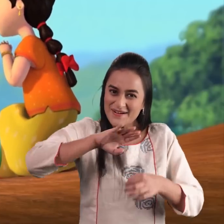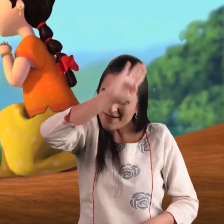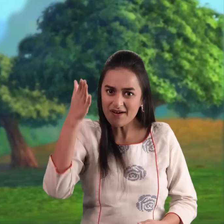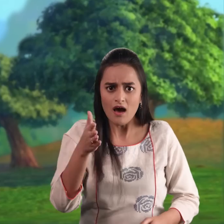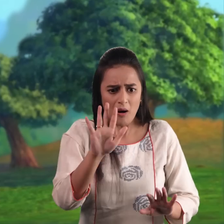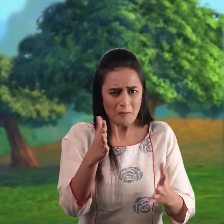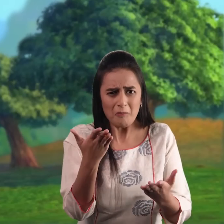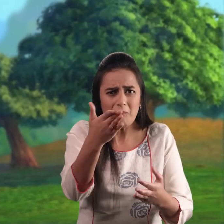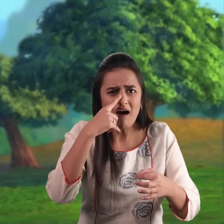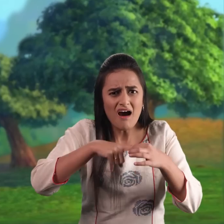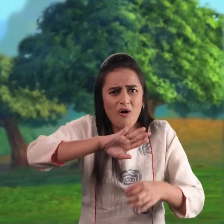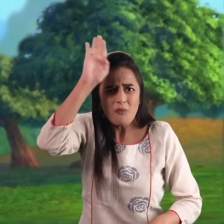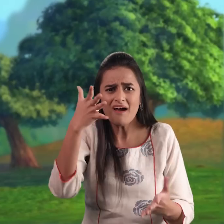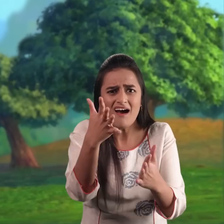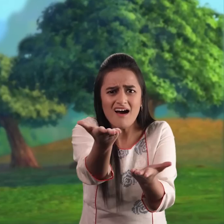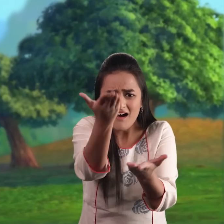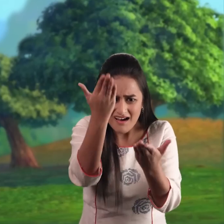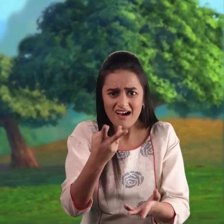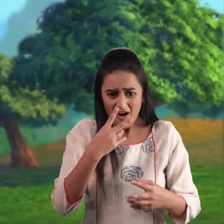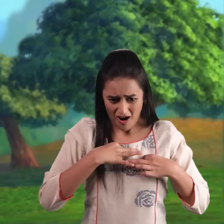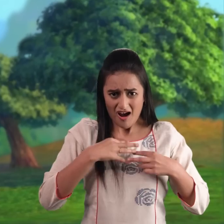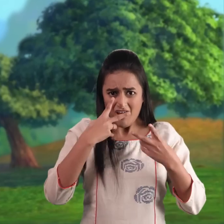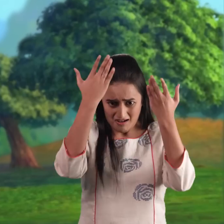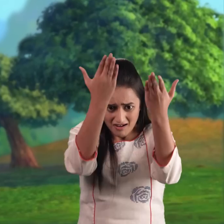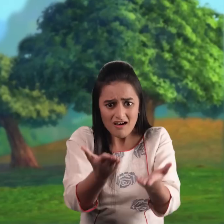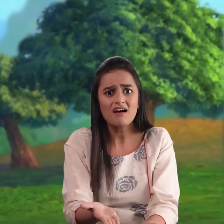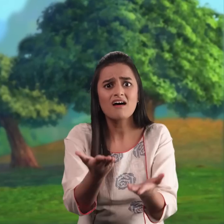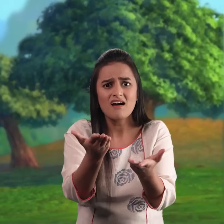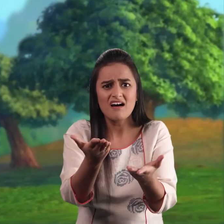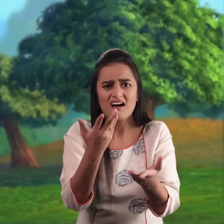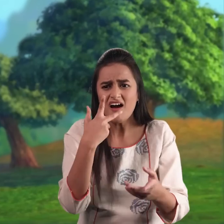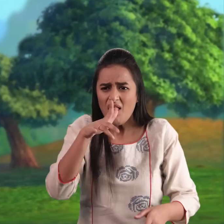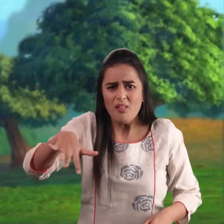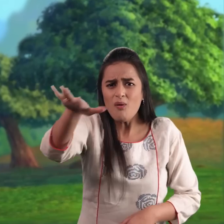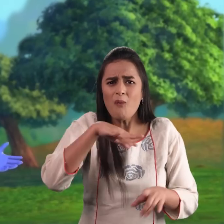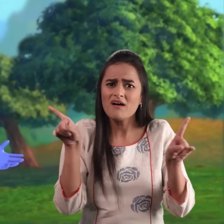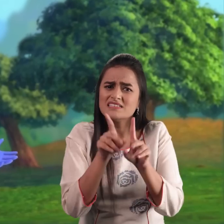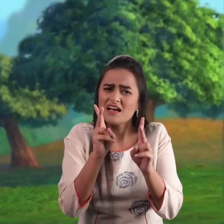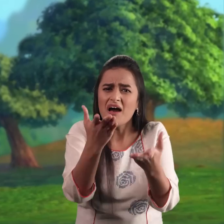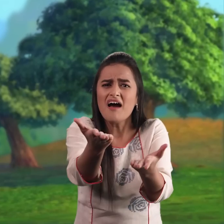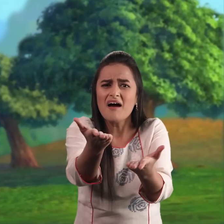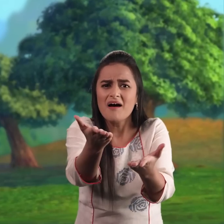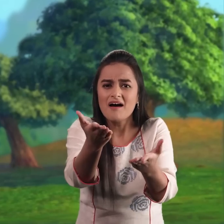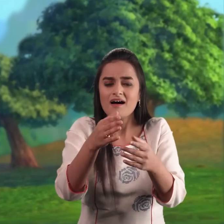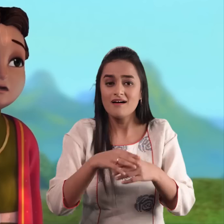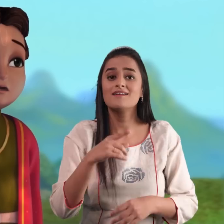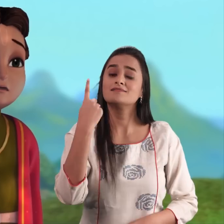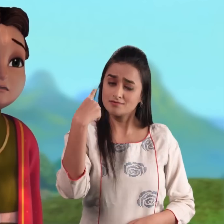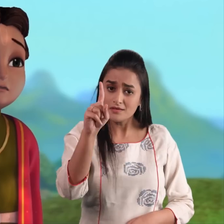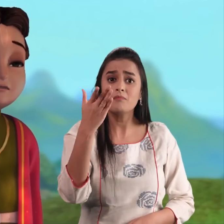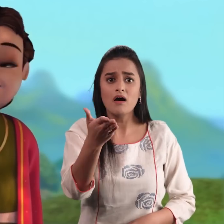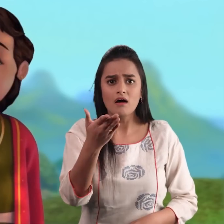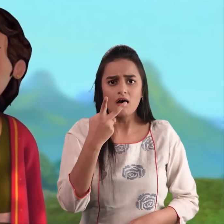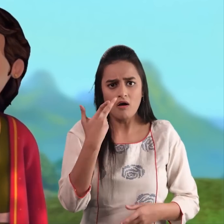राधा रानी। पर ये कोई रानी नहीं है। जरा देखो तो इसके कपड़े बिल्कुल ग्वालन जैसे।